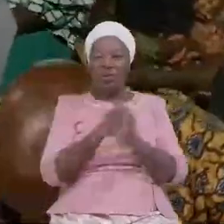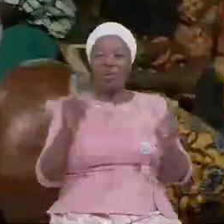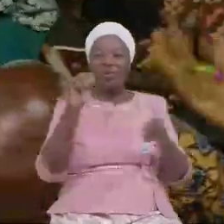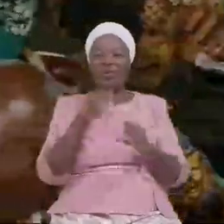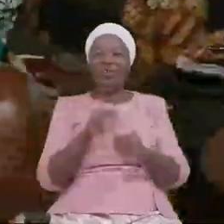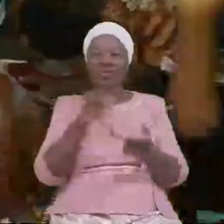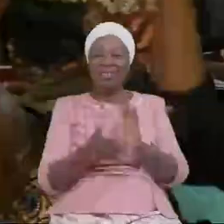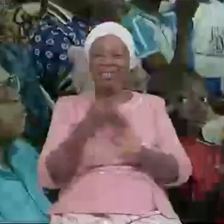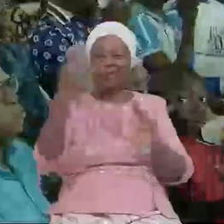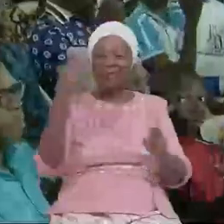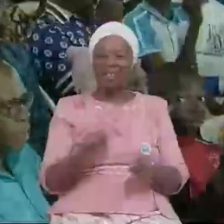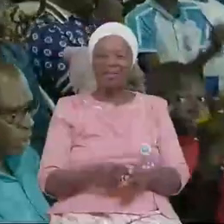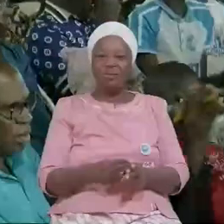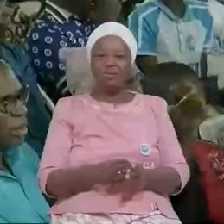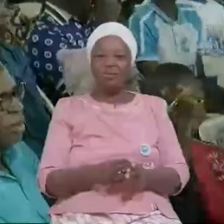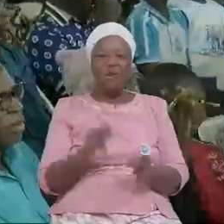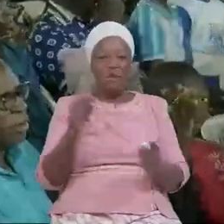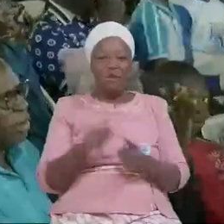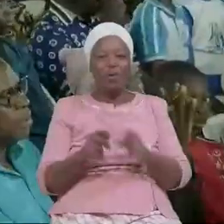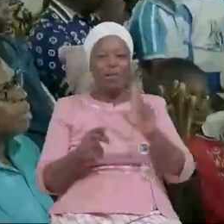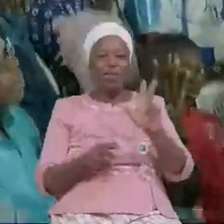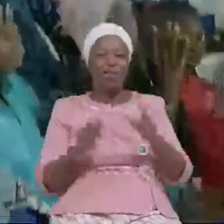Jésus-Christ. Troisième point maintenant,